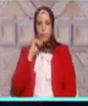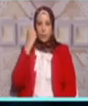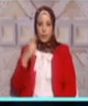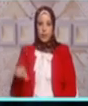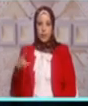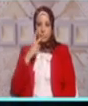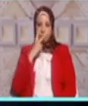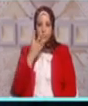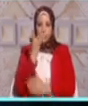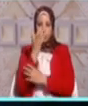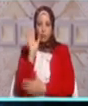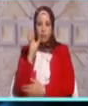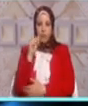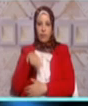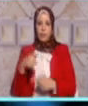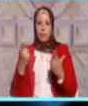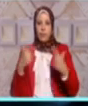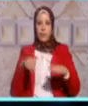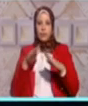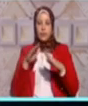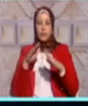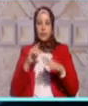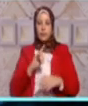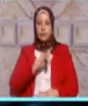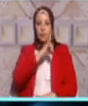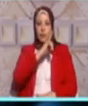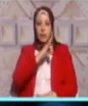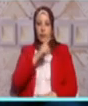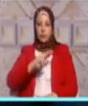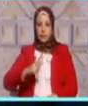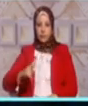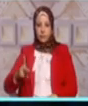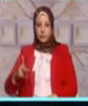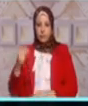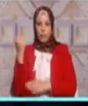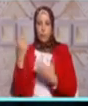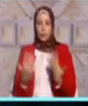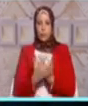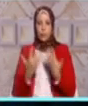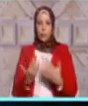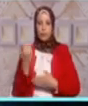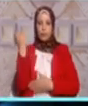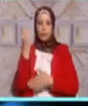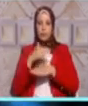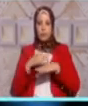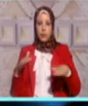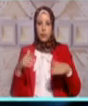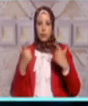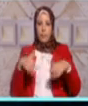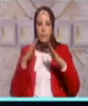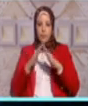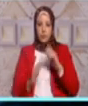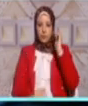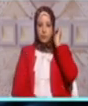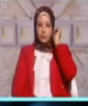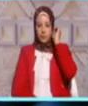الخارج لهم دور في المشروعات القومية والتنموية اللي بتتم على أرض مصر، وطبعا في هناك